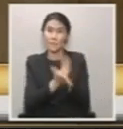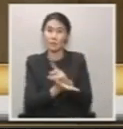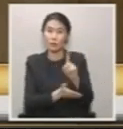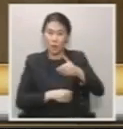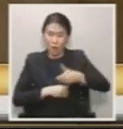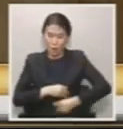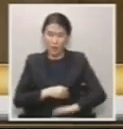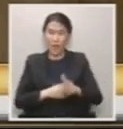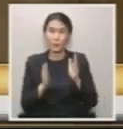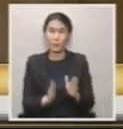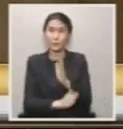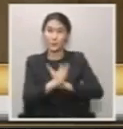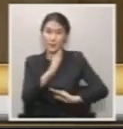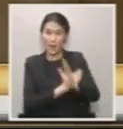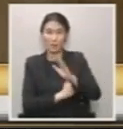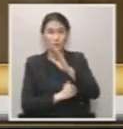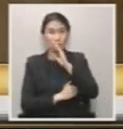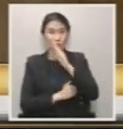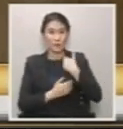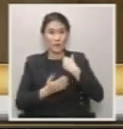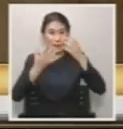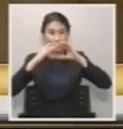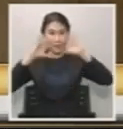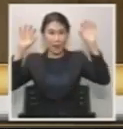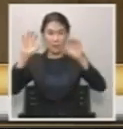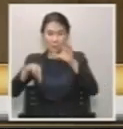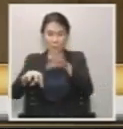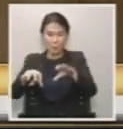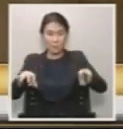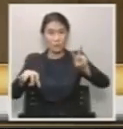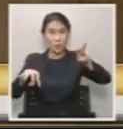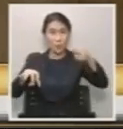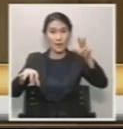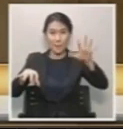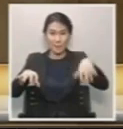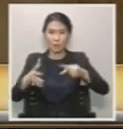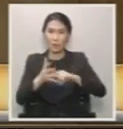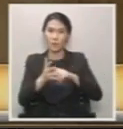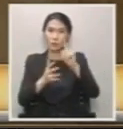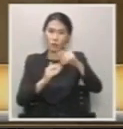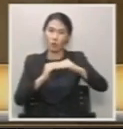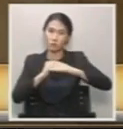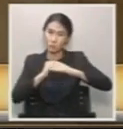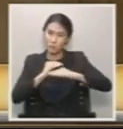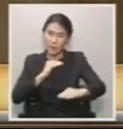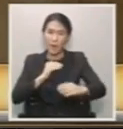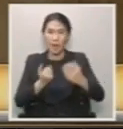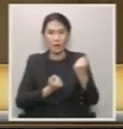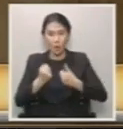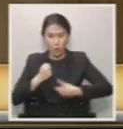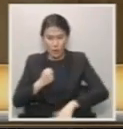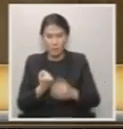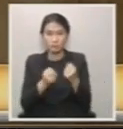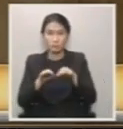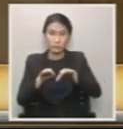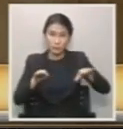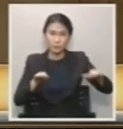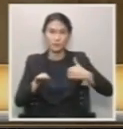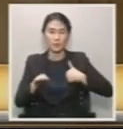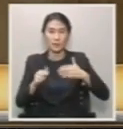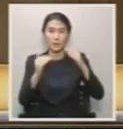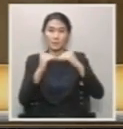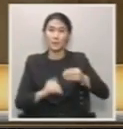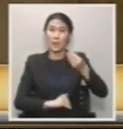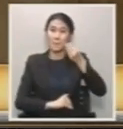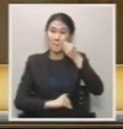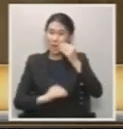การสถานที่ราชการทั้งประเทศ 25,000 กว่าแห่งนะครับ2ก็คือที่อยู่อาศัยคือบ้านส